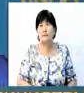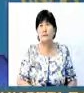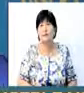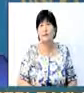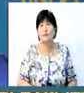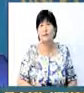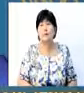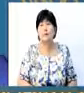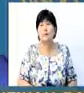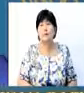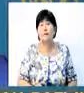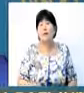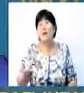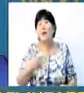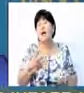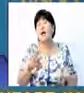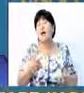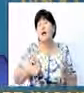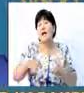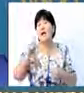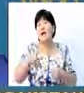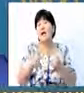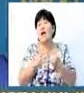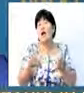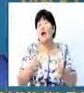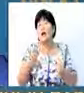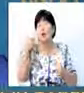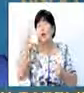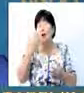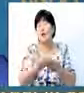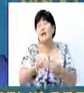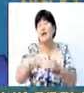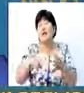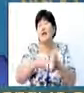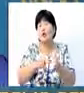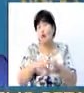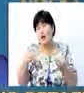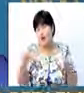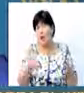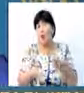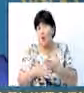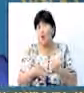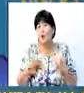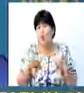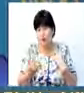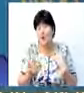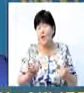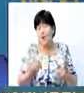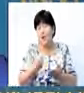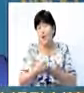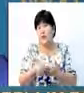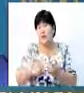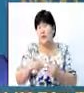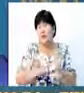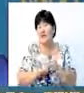актив, например, земля. Біз қазір кәсіпкерлердің жер алу мәселесіне әрі қарай жобасына қызу қолдау білдірудеміз. Сондай-ақ бизнесін